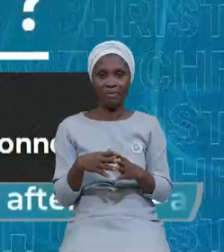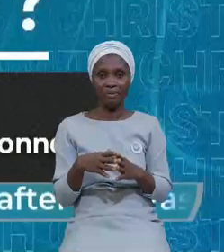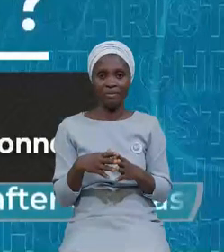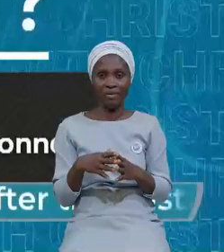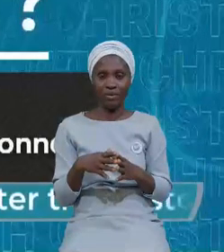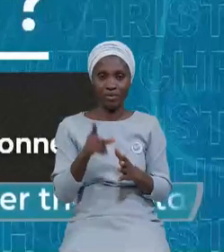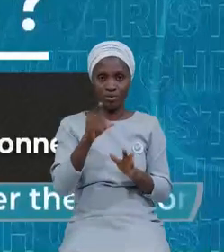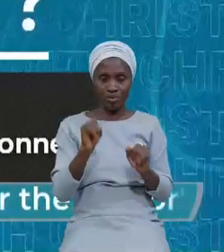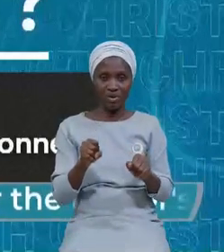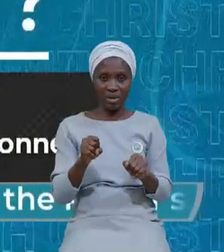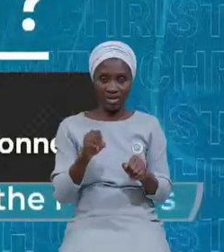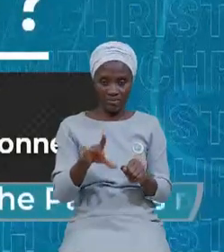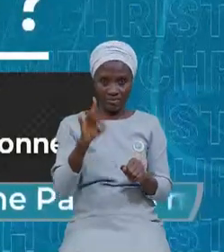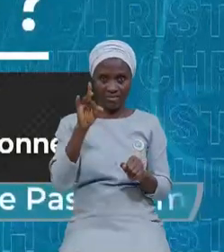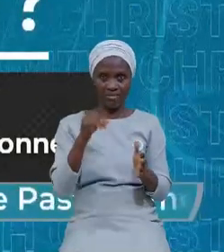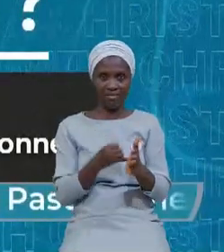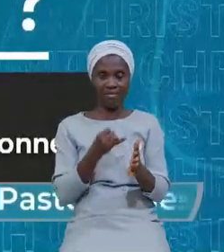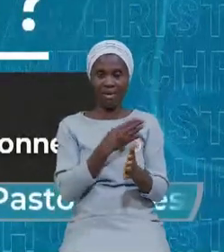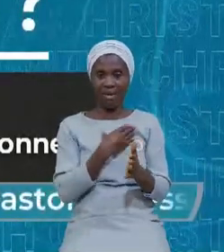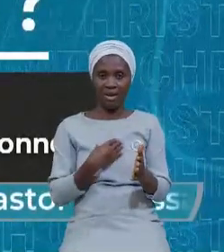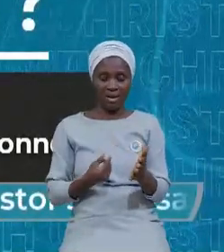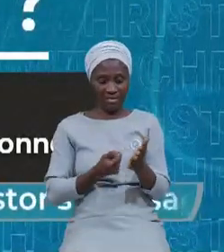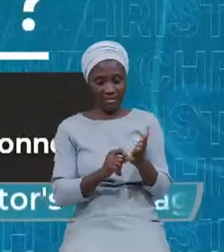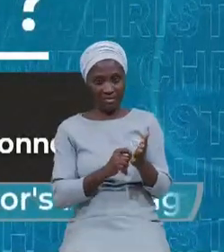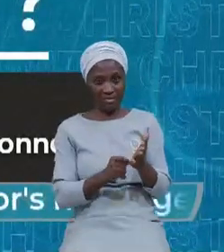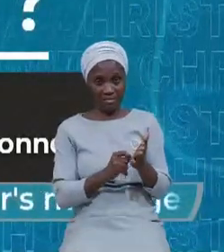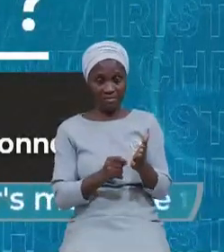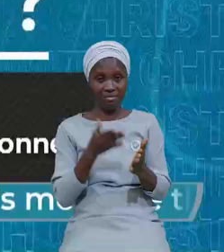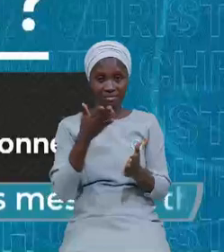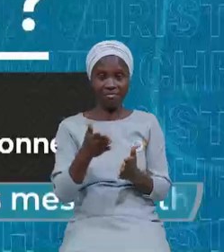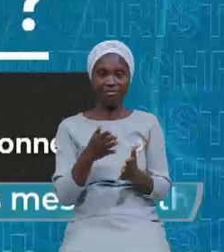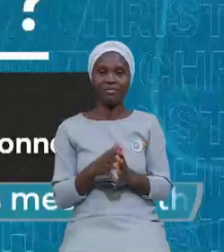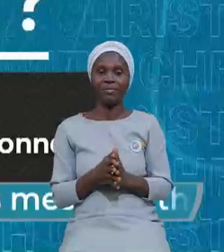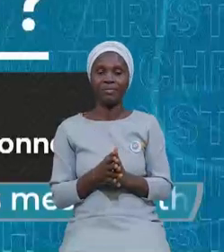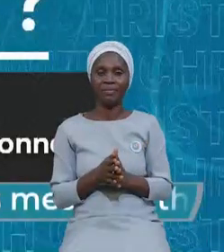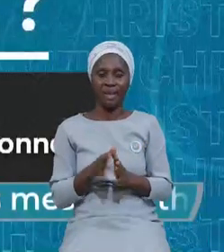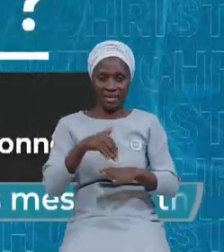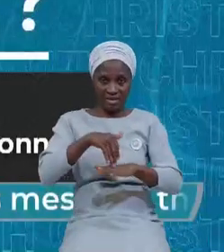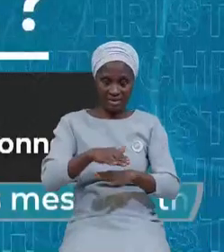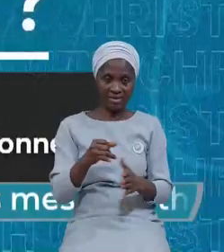dessus pour que nous puissions vous aider davantage d'avoir nouvelle marche avec